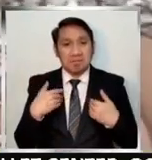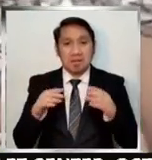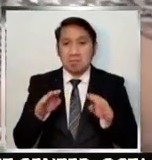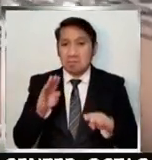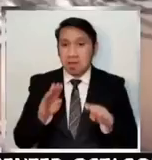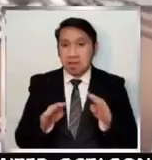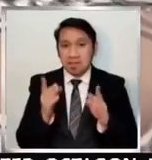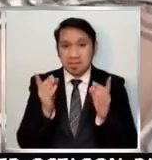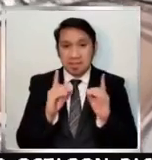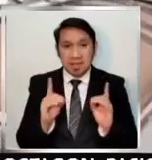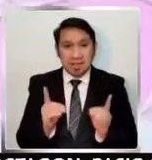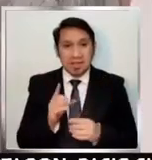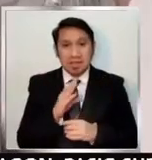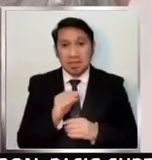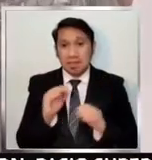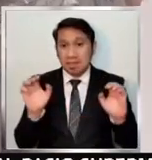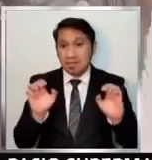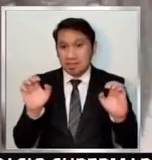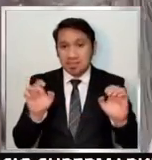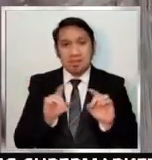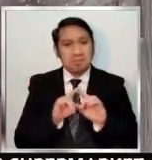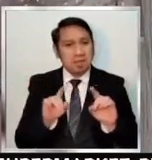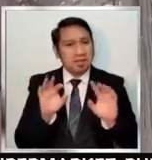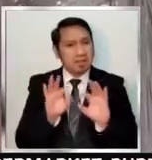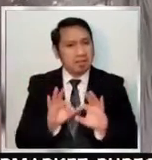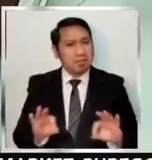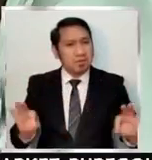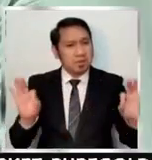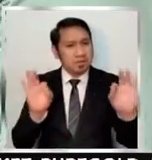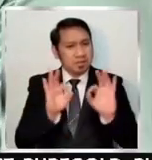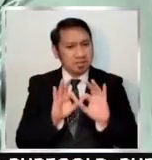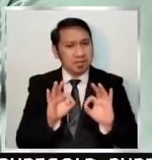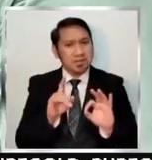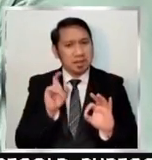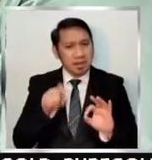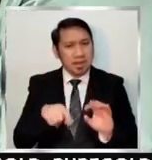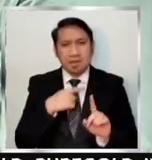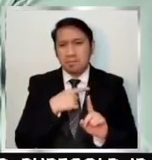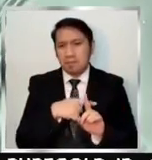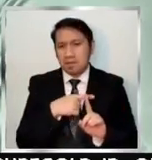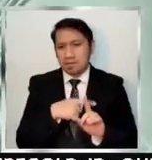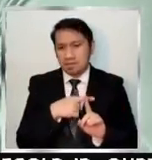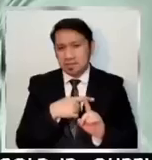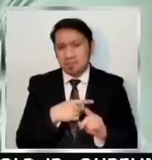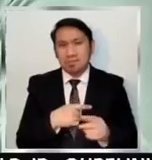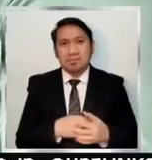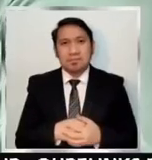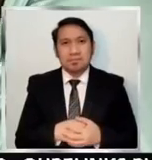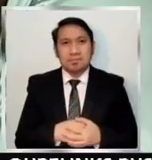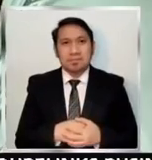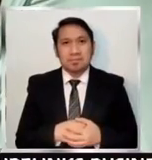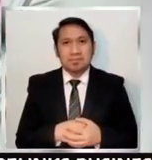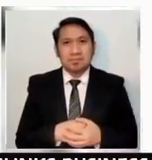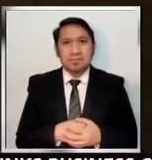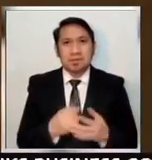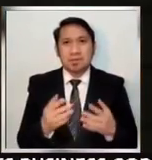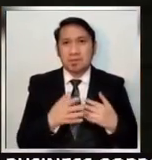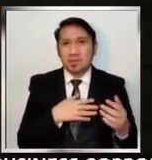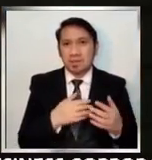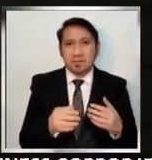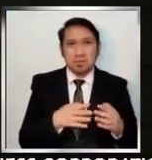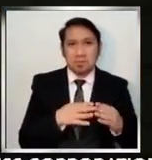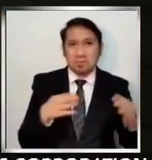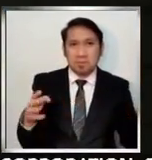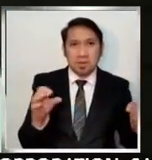exercise. Pero mas importante raw kay Jillian ang body positivity. Appreciate your bewang. Maliit man po yan o malaki, di ba?